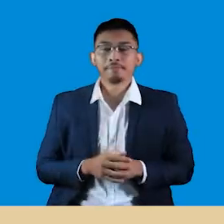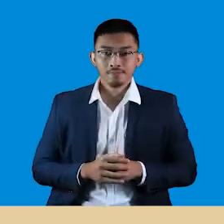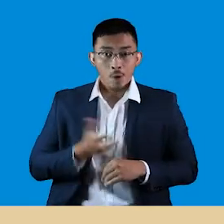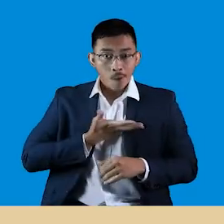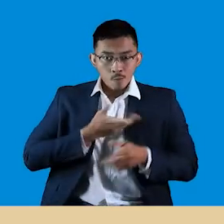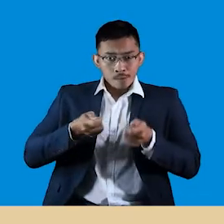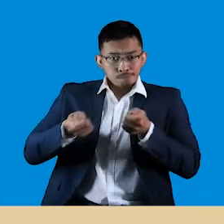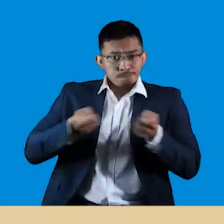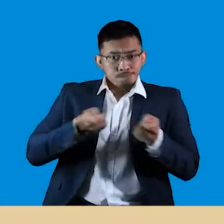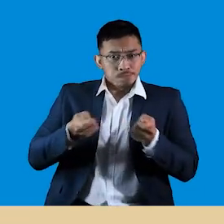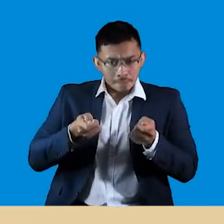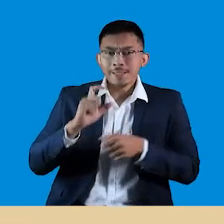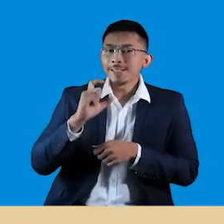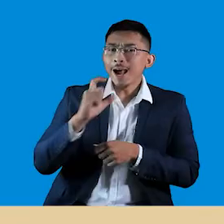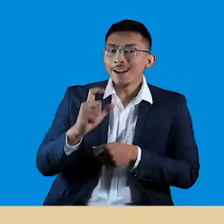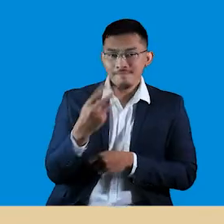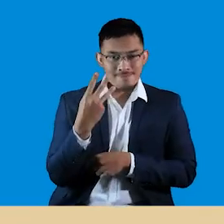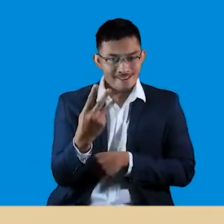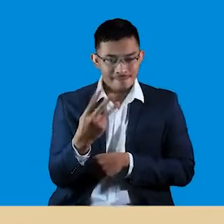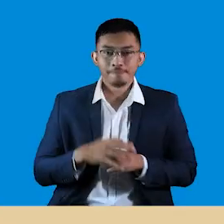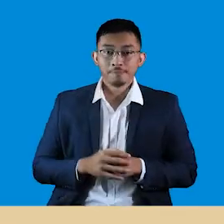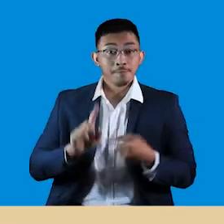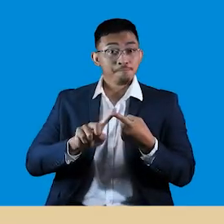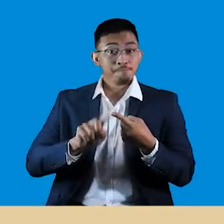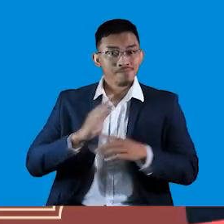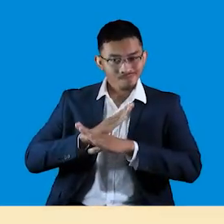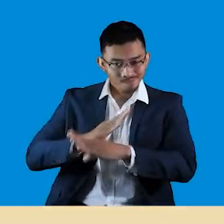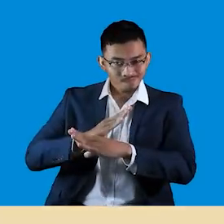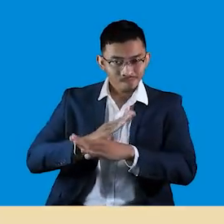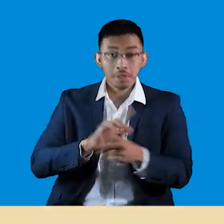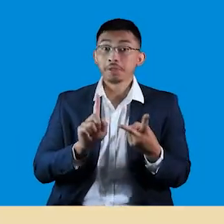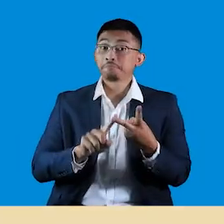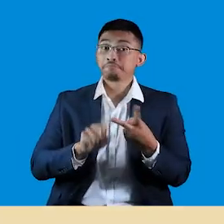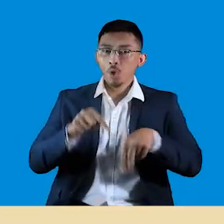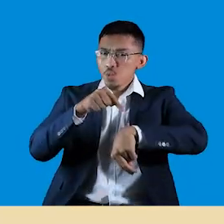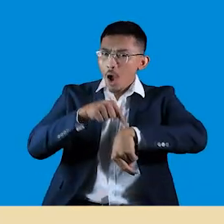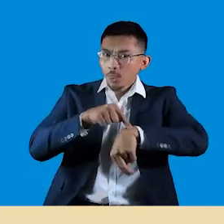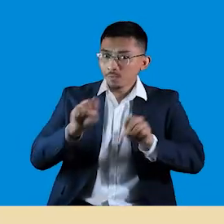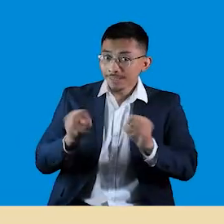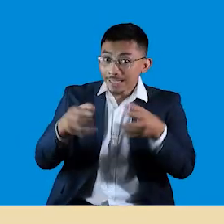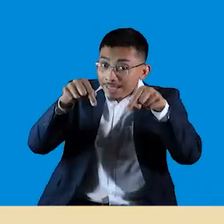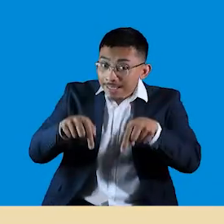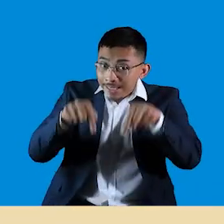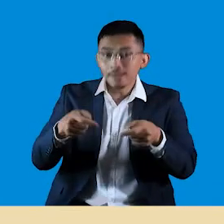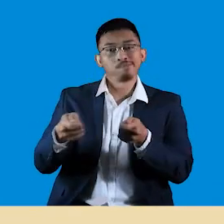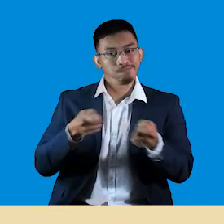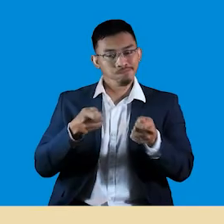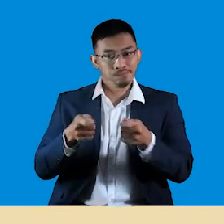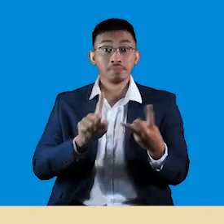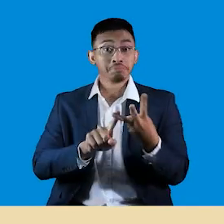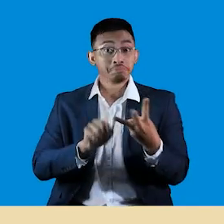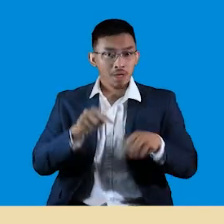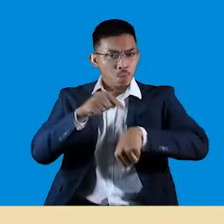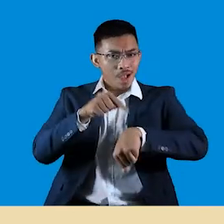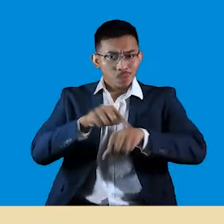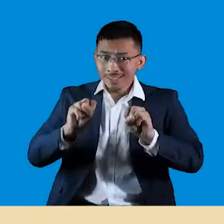yang lebih parah, untuk mengaburkan tindak pidana korupsi. Untuk menanganinya, ada 3 hal yang bisa dilakukan. Pencegahan,